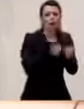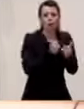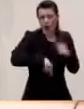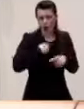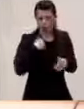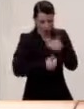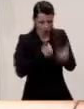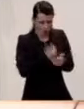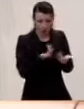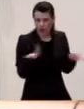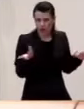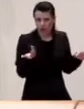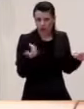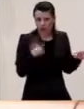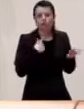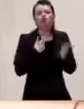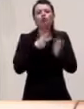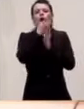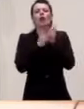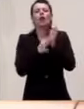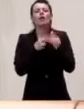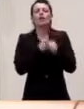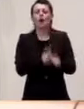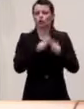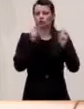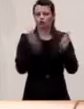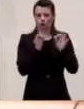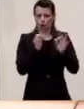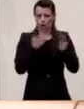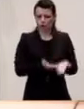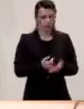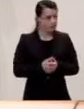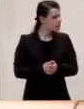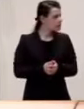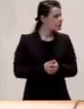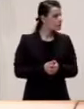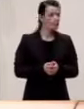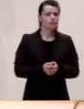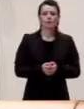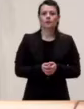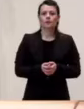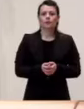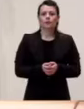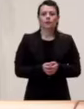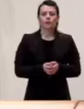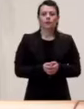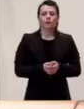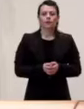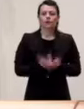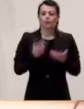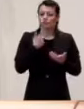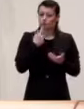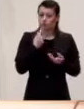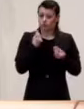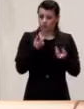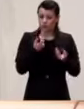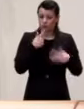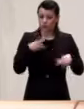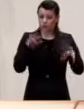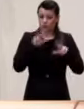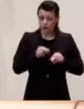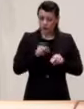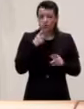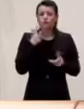una linea guida generale. In particolare vorrei sottolineare l'opportunità e la possibilità